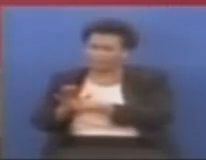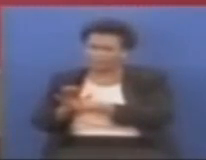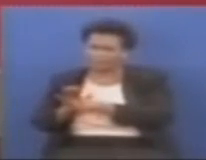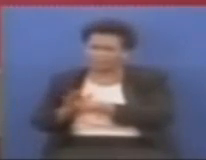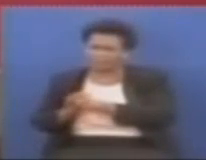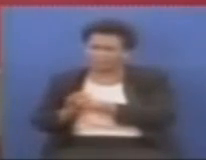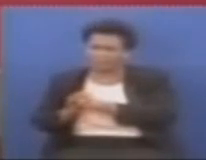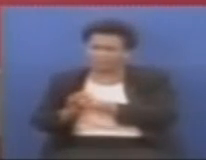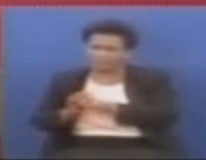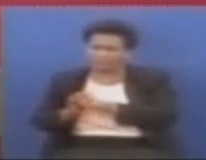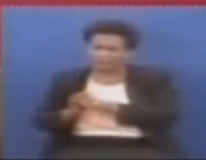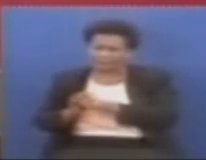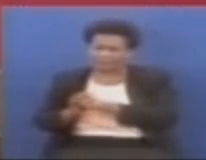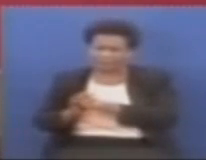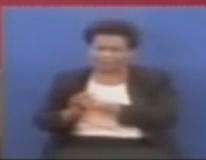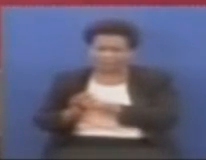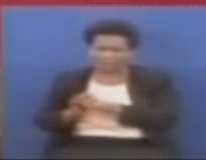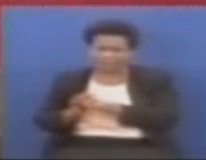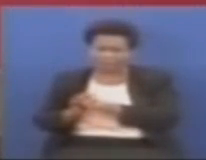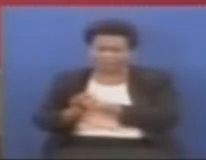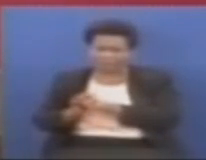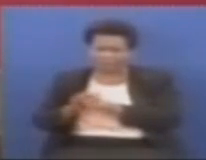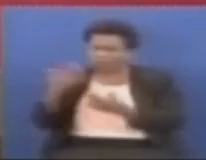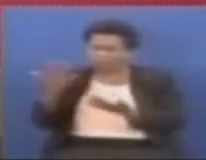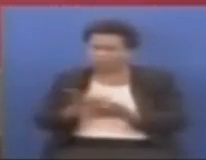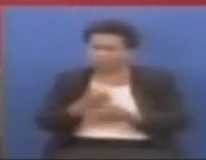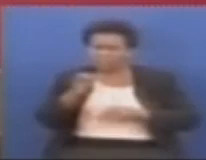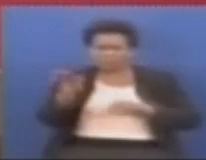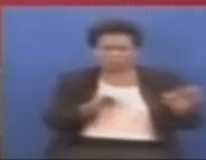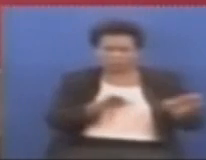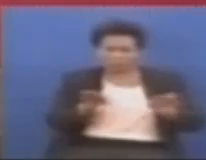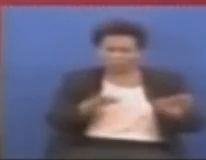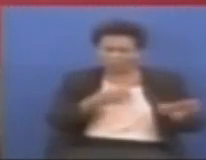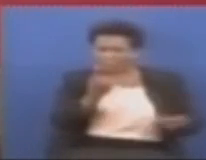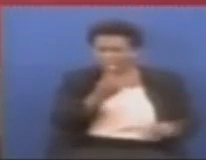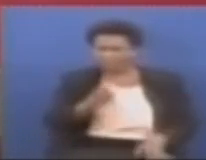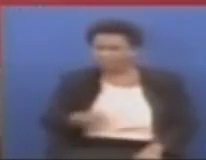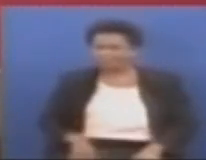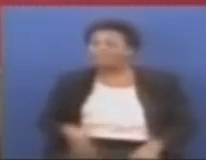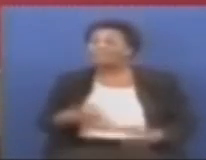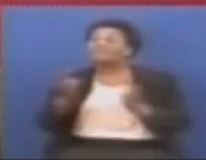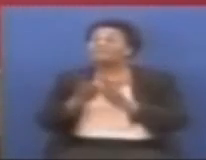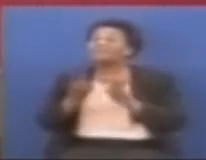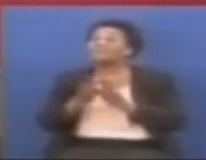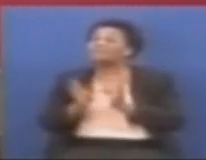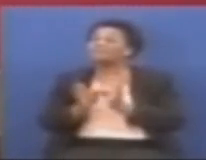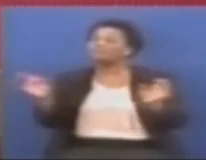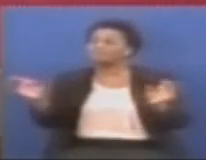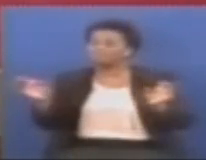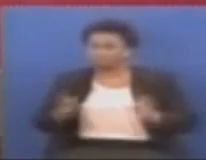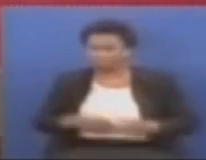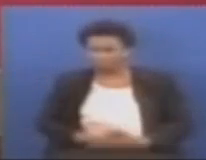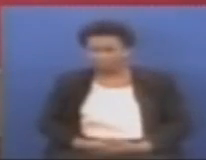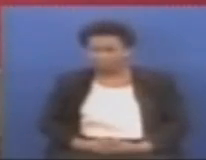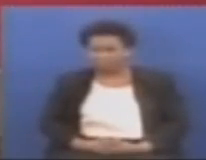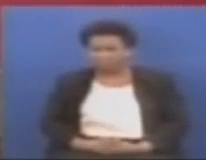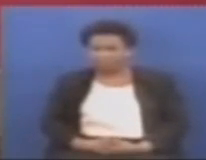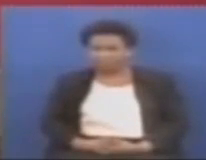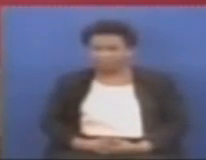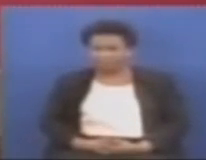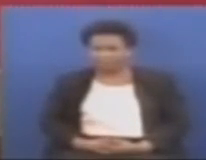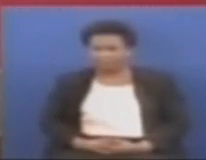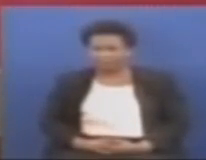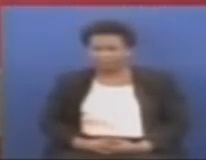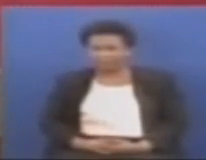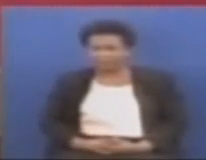hawa wajane wamekuwa ni wengi, wanaume wagane ni wachache, kwa sababu mwanaume mgane ni wa dakika